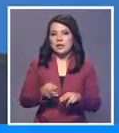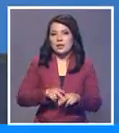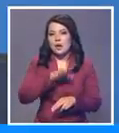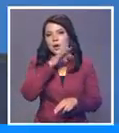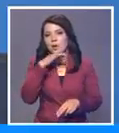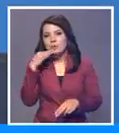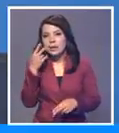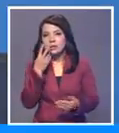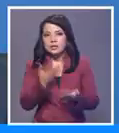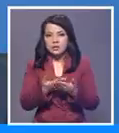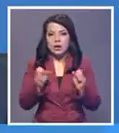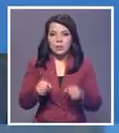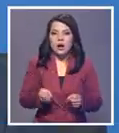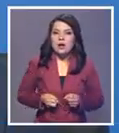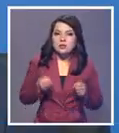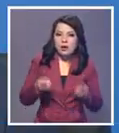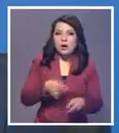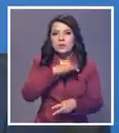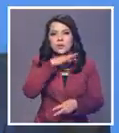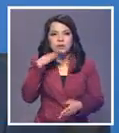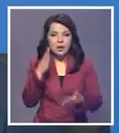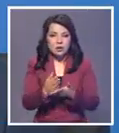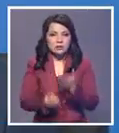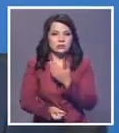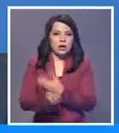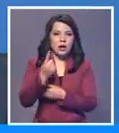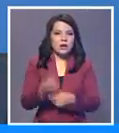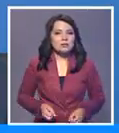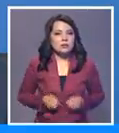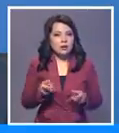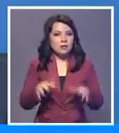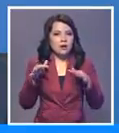көптеген қауіп-қатерлер туындап жатыр. Қазір